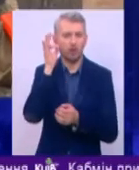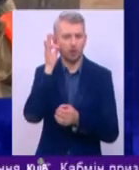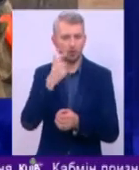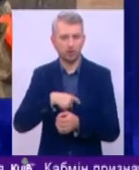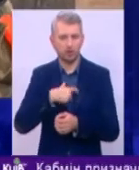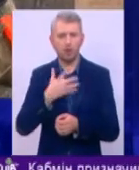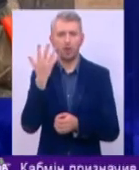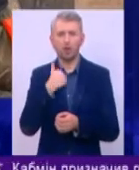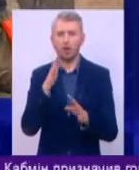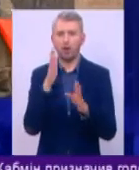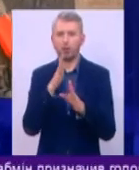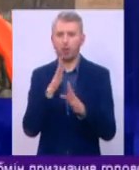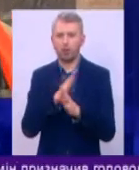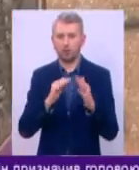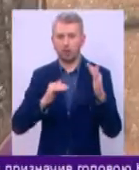Коли приміна погоди